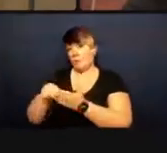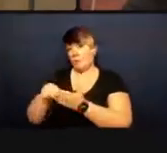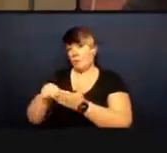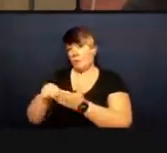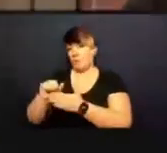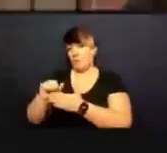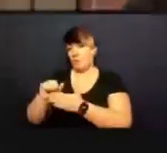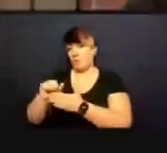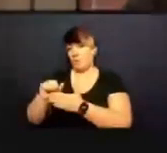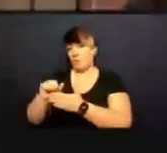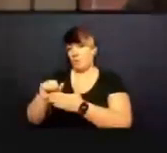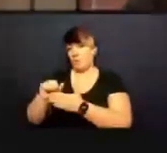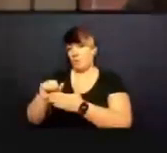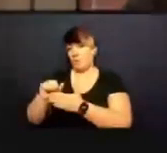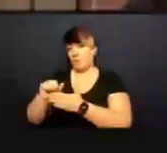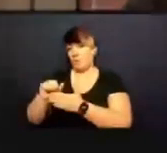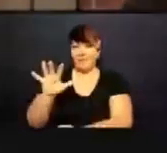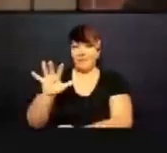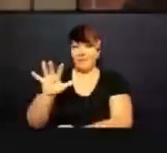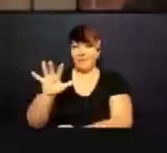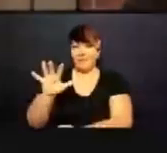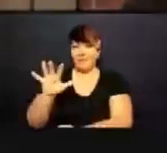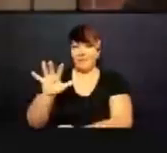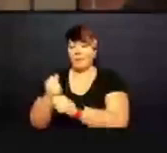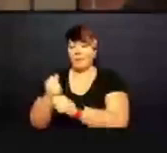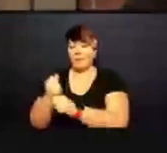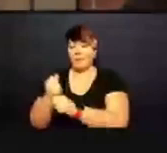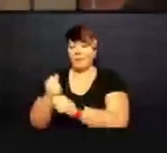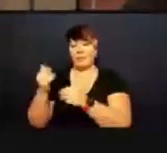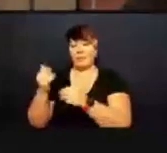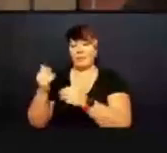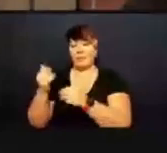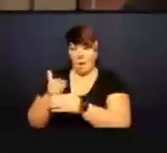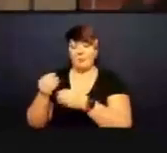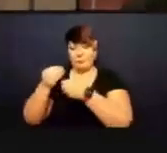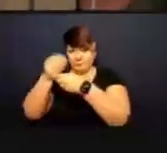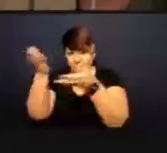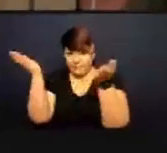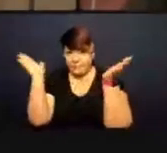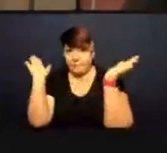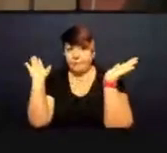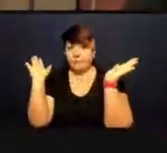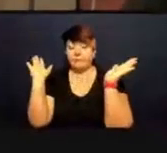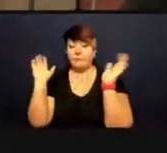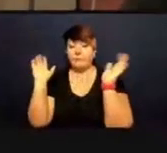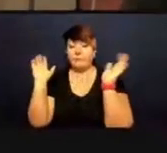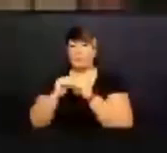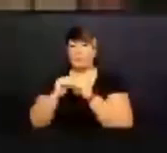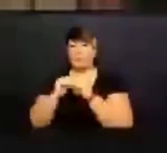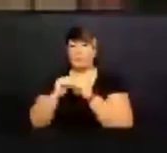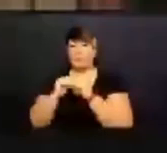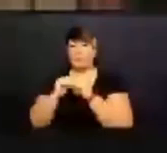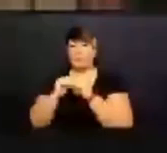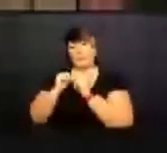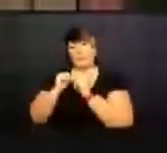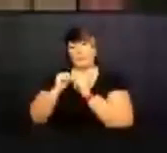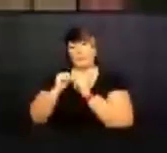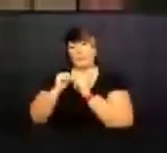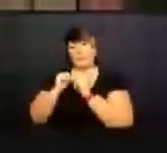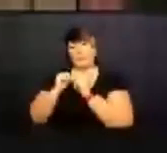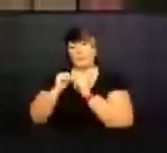hili la kujenga upya shule ya upili, kwa sababu ni jambo ambalo hatujafanya hapo awali na